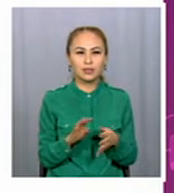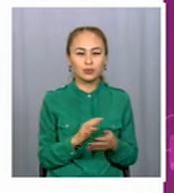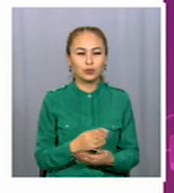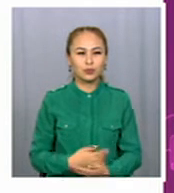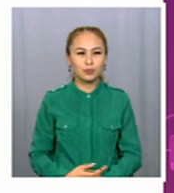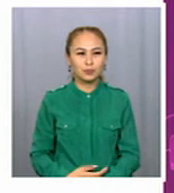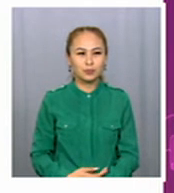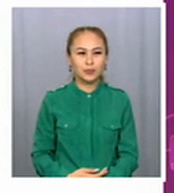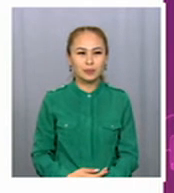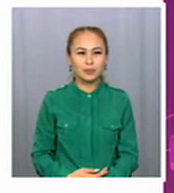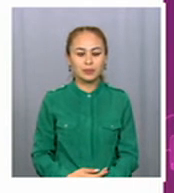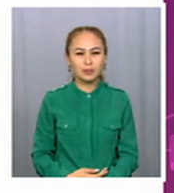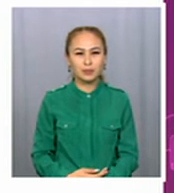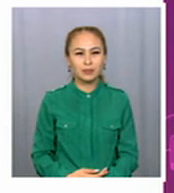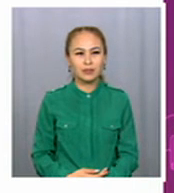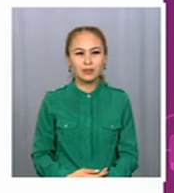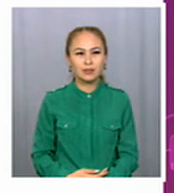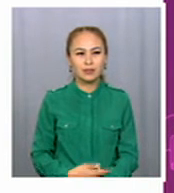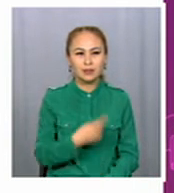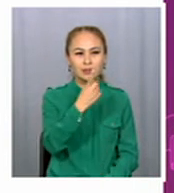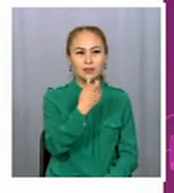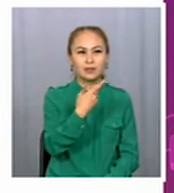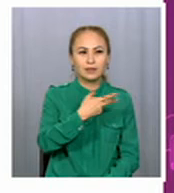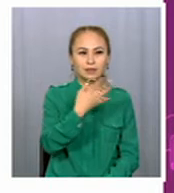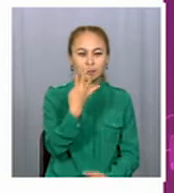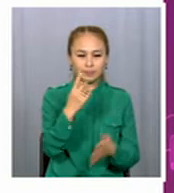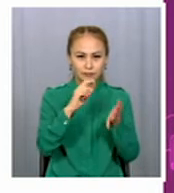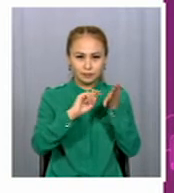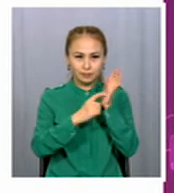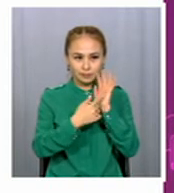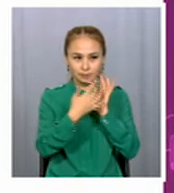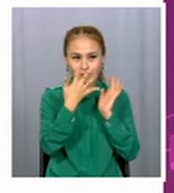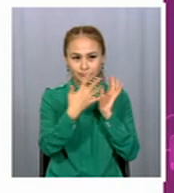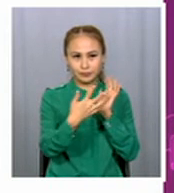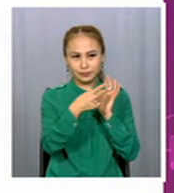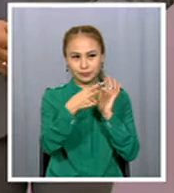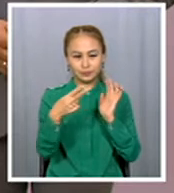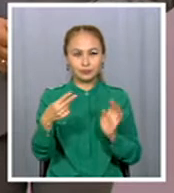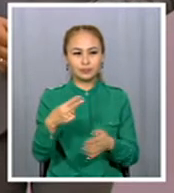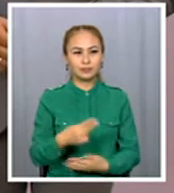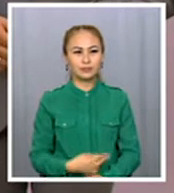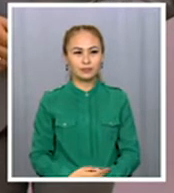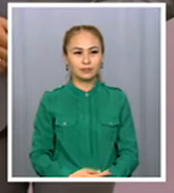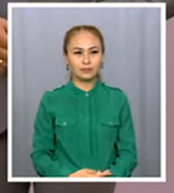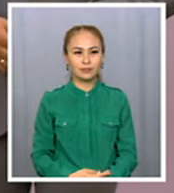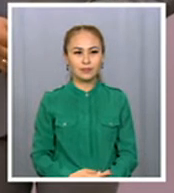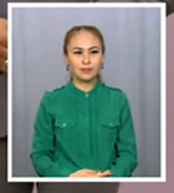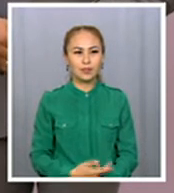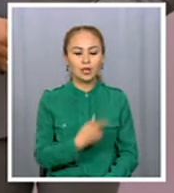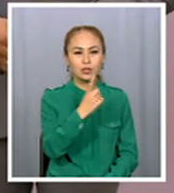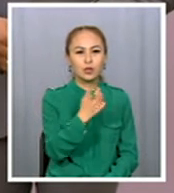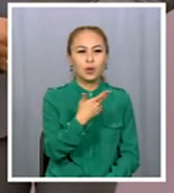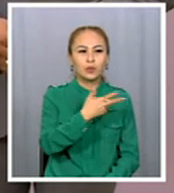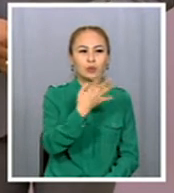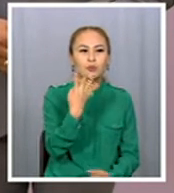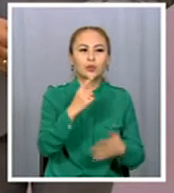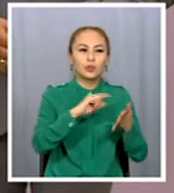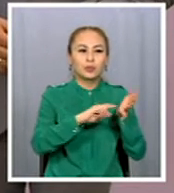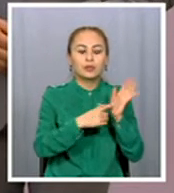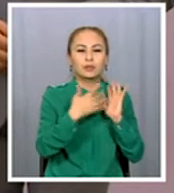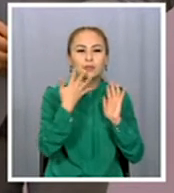Алғашқы өрнек 134 пен 5-тің көбейтіндісі. 134 пен 5-тің